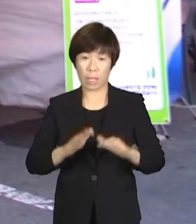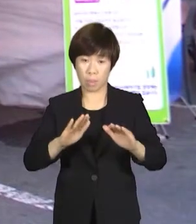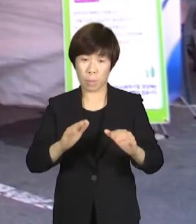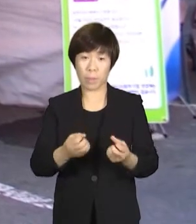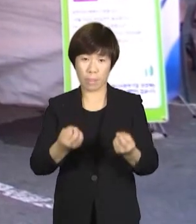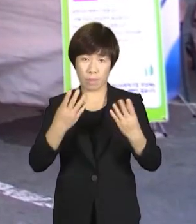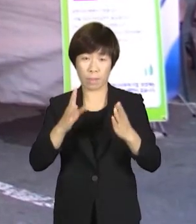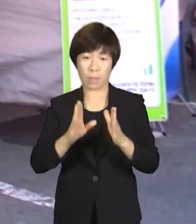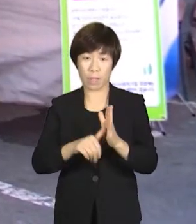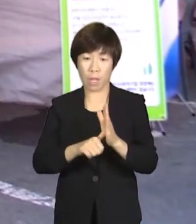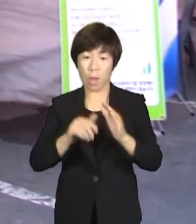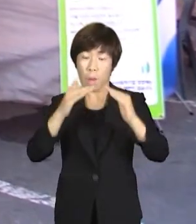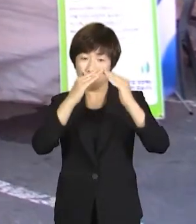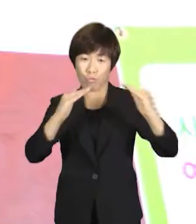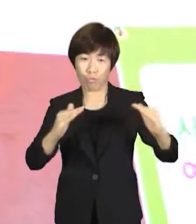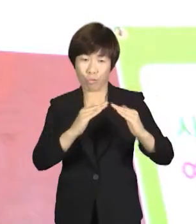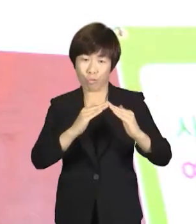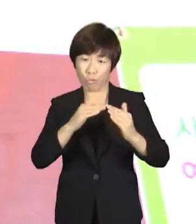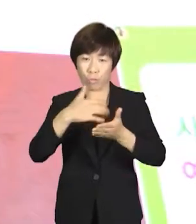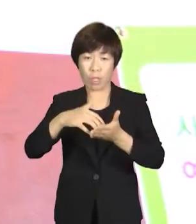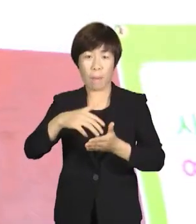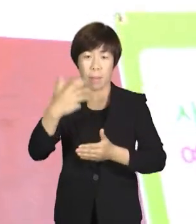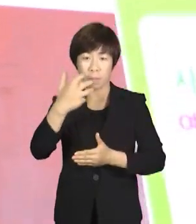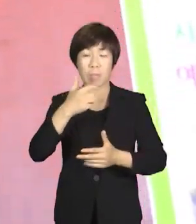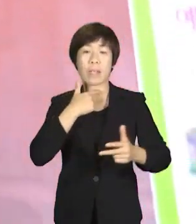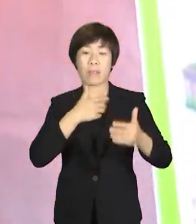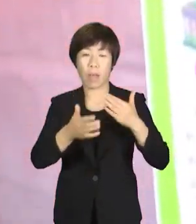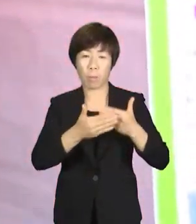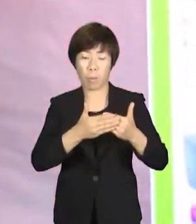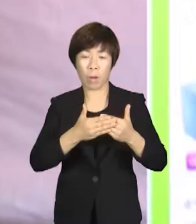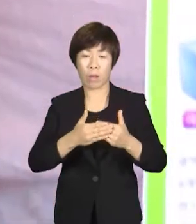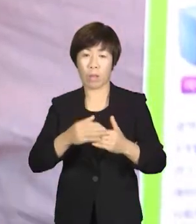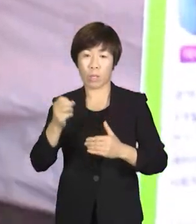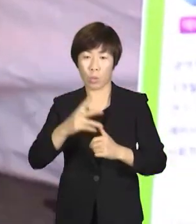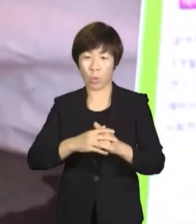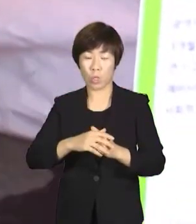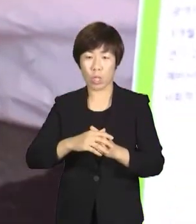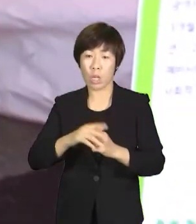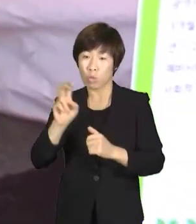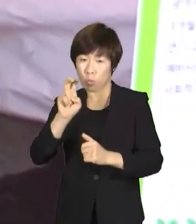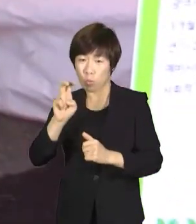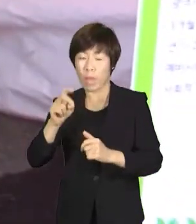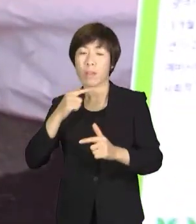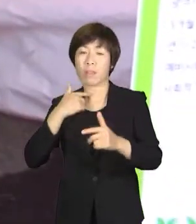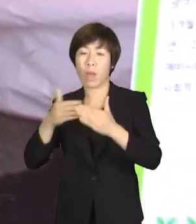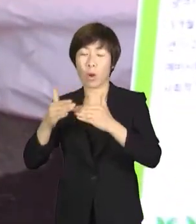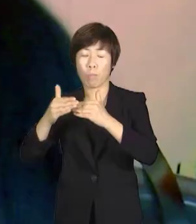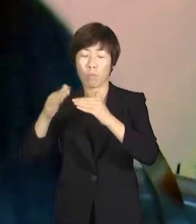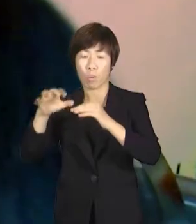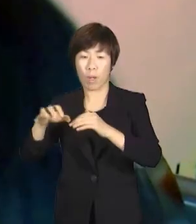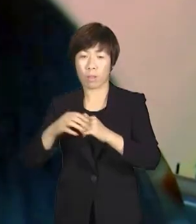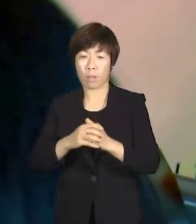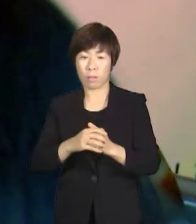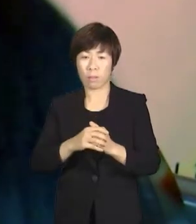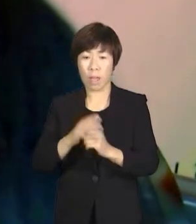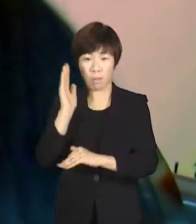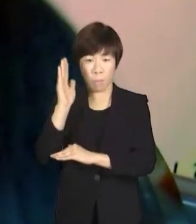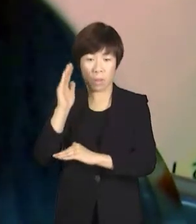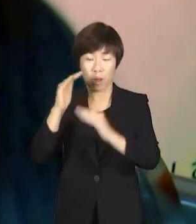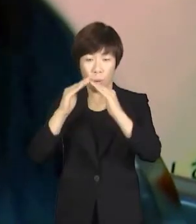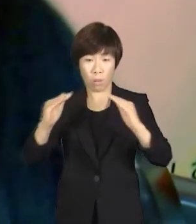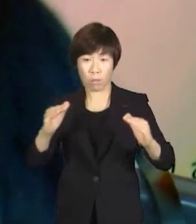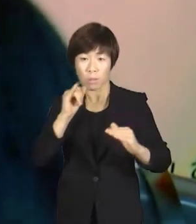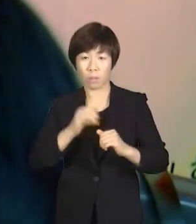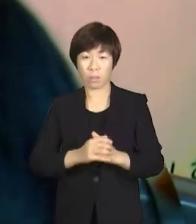이번 채용 박람회는 부스 80개 동의 채용관, 몽골 텐트 20개 동의 부대 행사관, 세미나관과 운영관 등으로